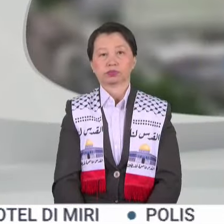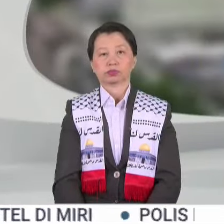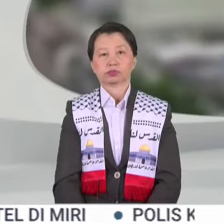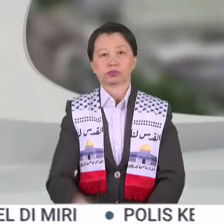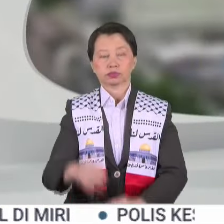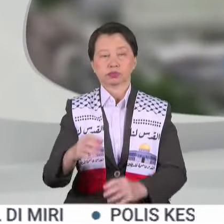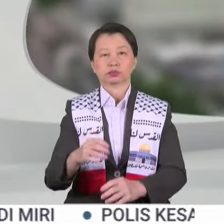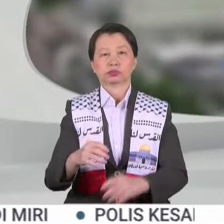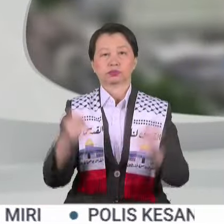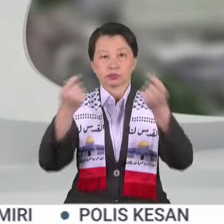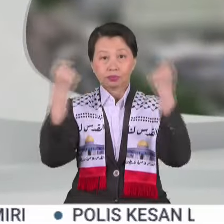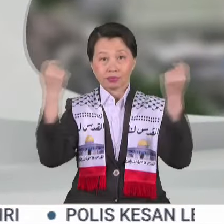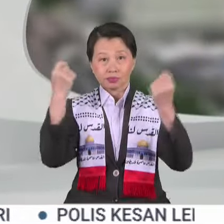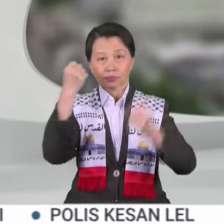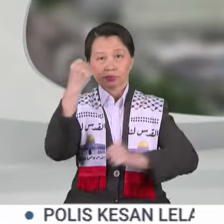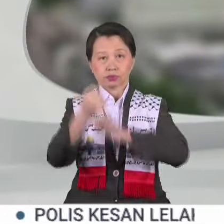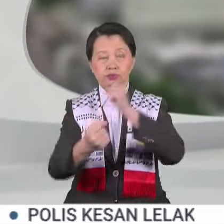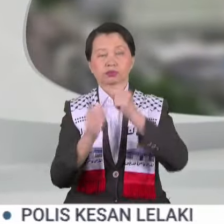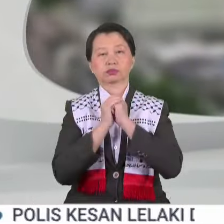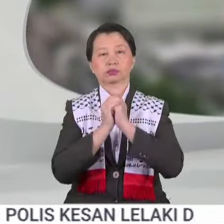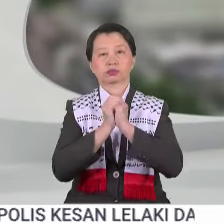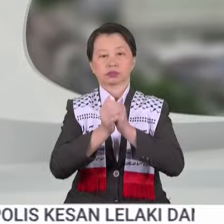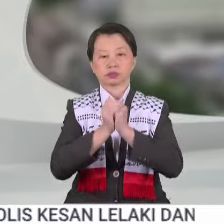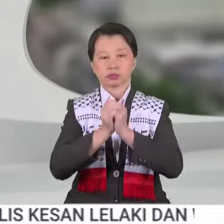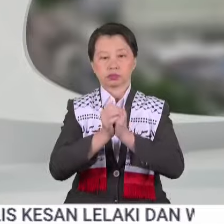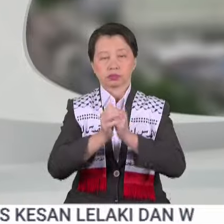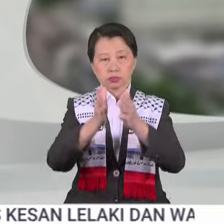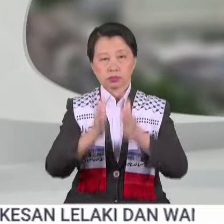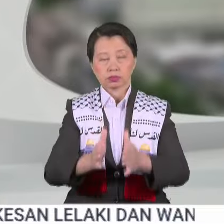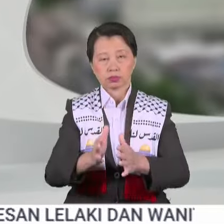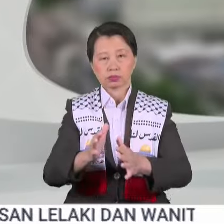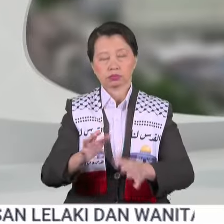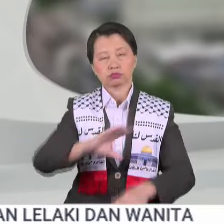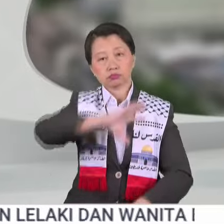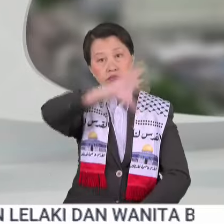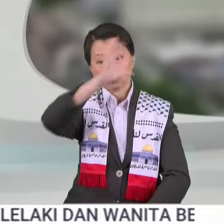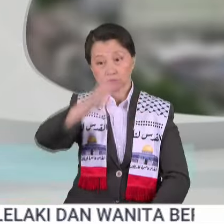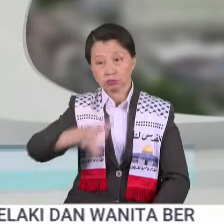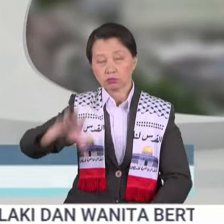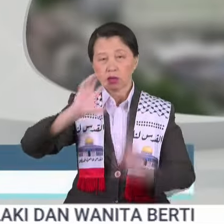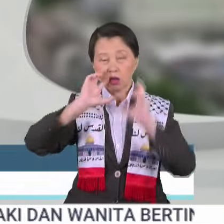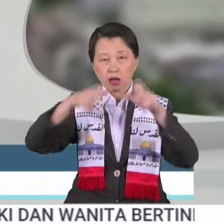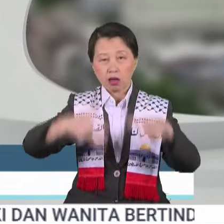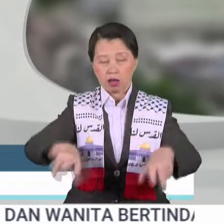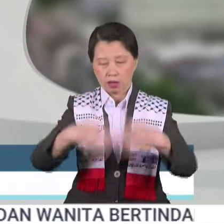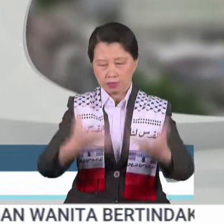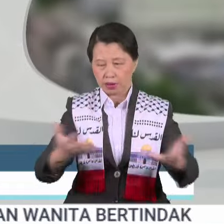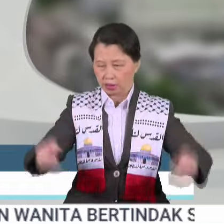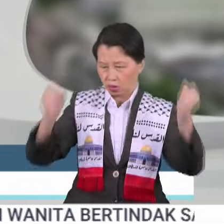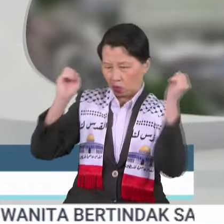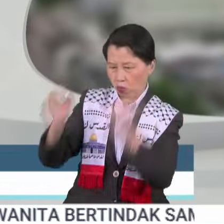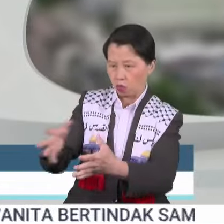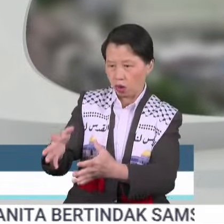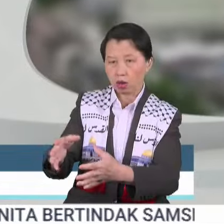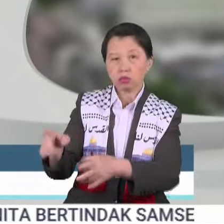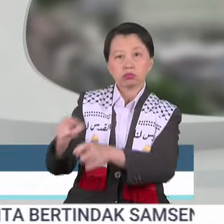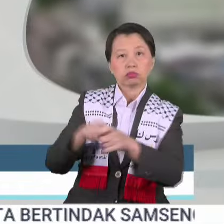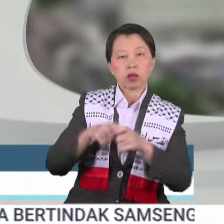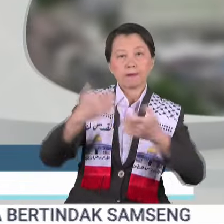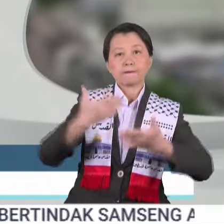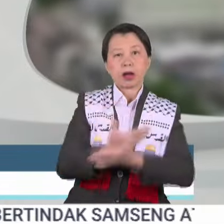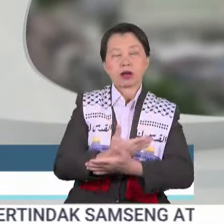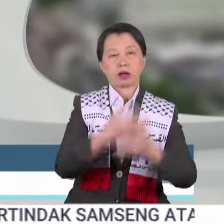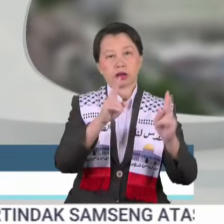Sempena Tahun Baharu Cina, replika naga yang dihasilkan daripada barangan terbuang menjadi tarikan terbaru